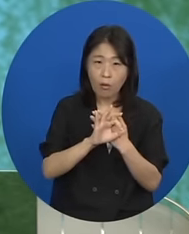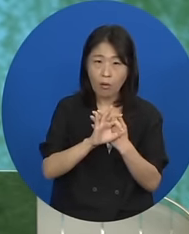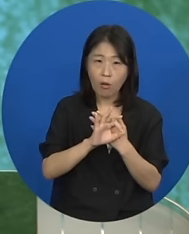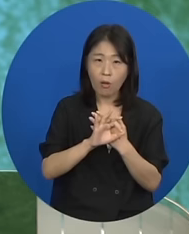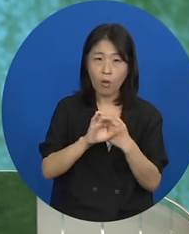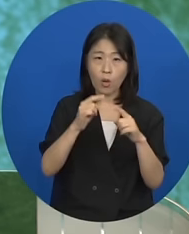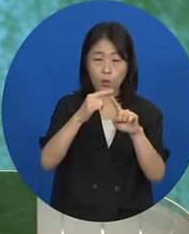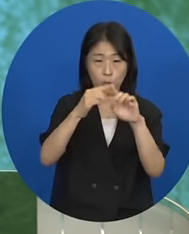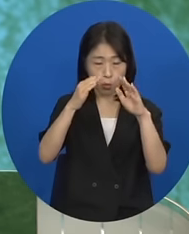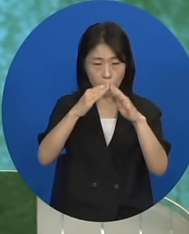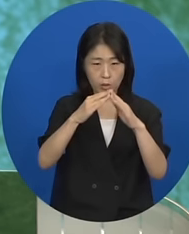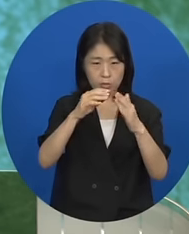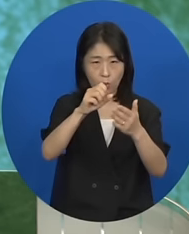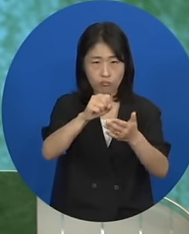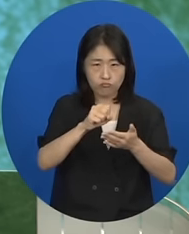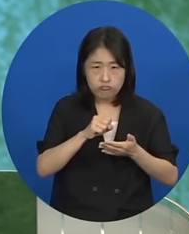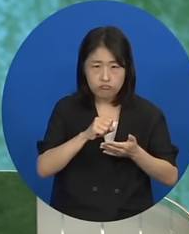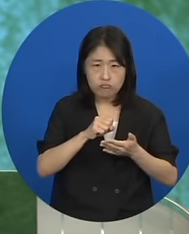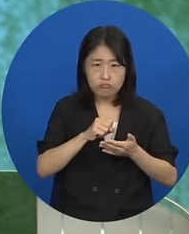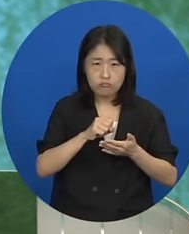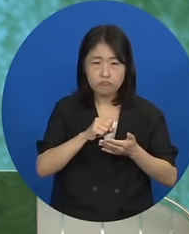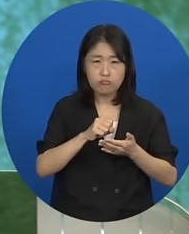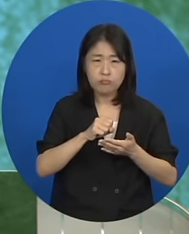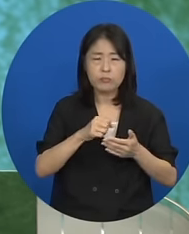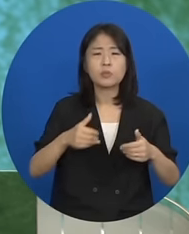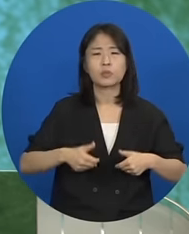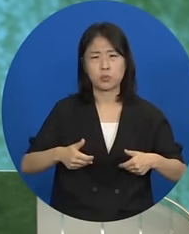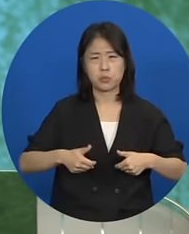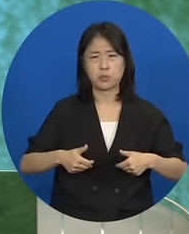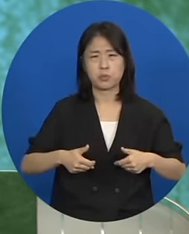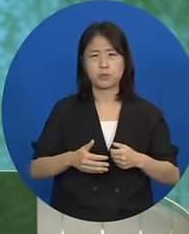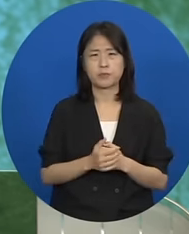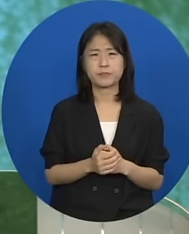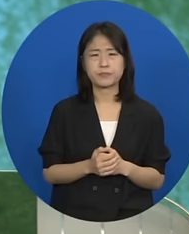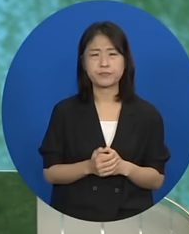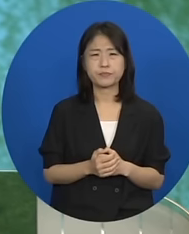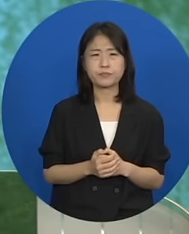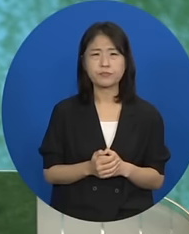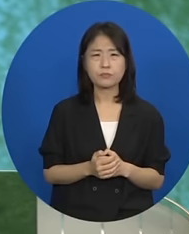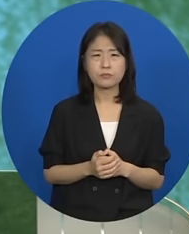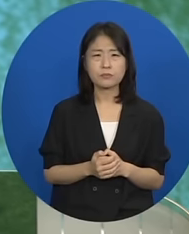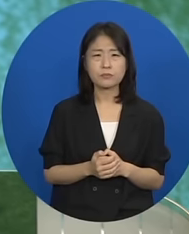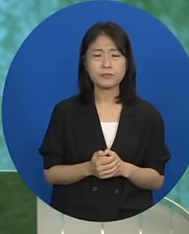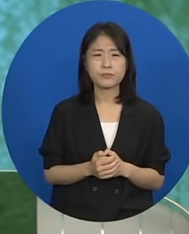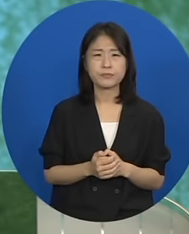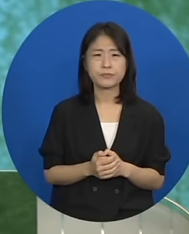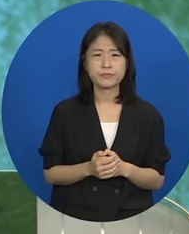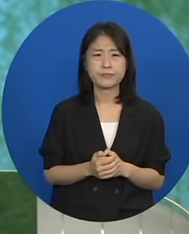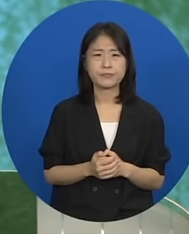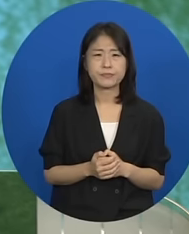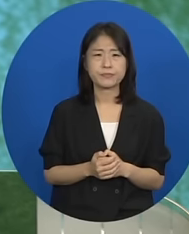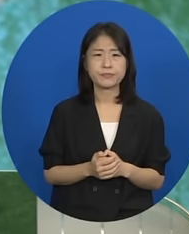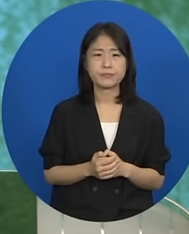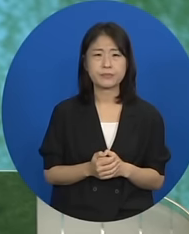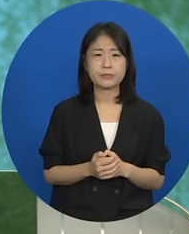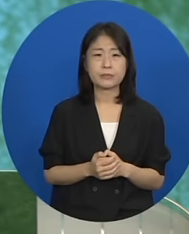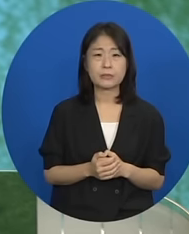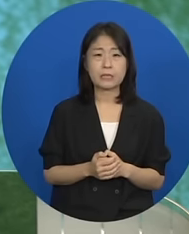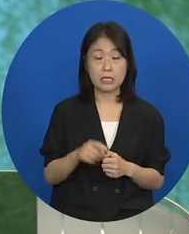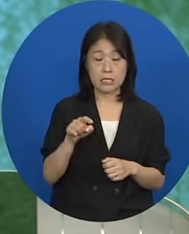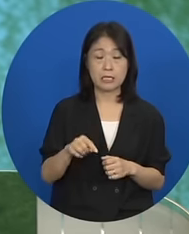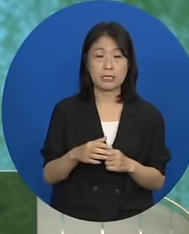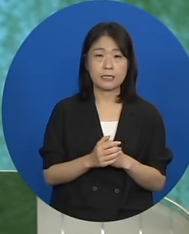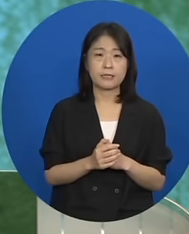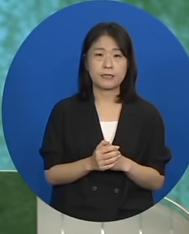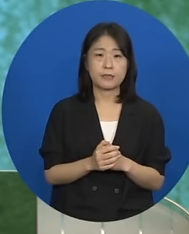나라가 품을 수 있다고요 못 품습니다 그냥 거기에 살라라 하겠죠 내려오지 말라고 하겠죠 지금이 상황이에요